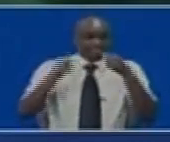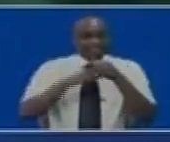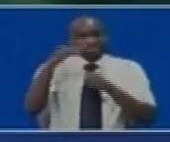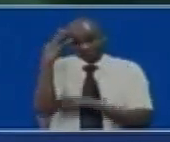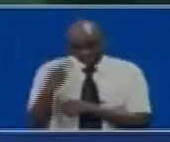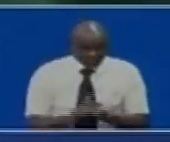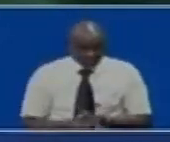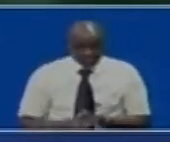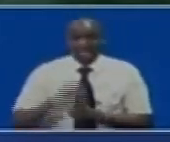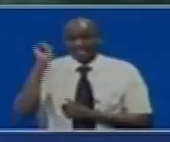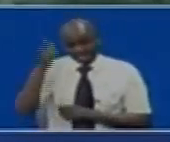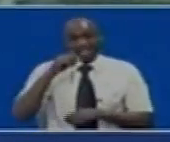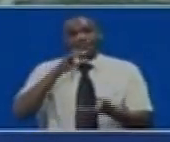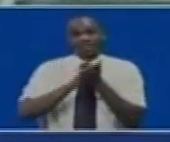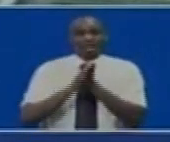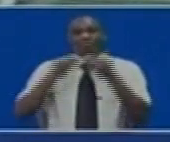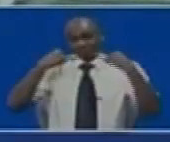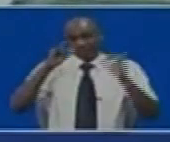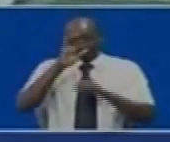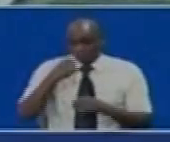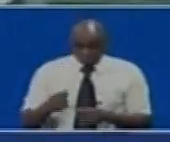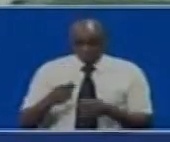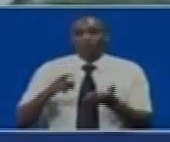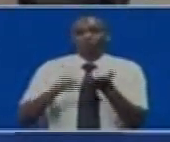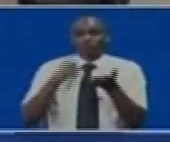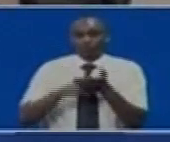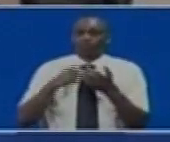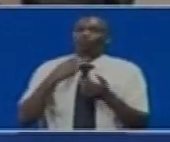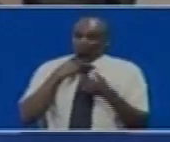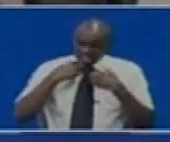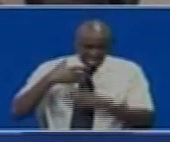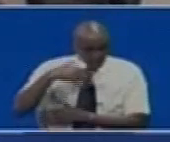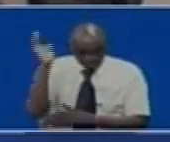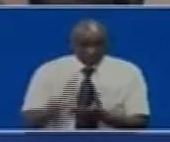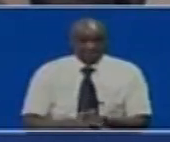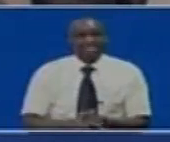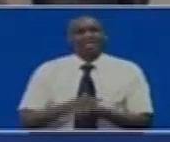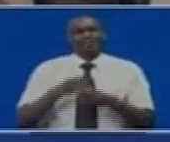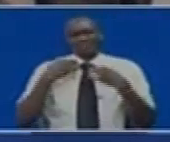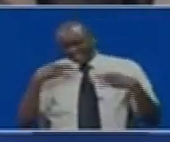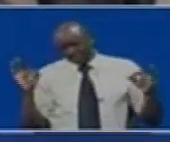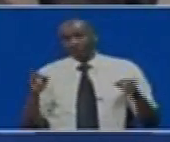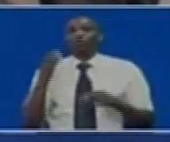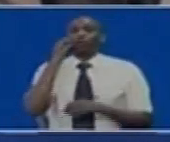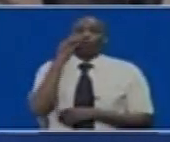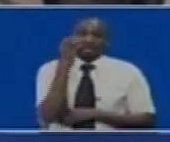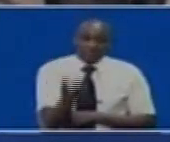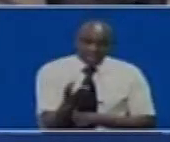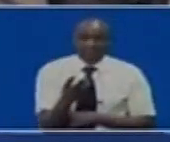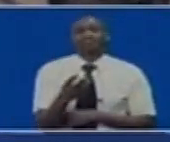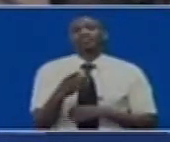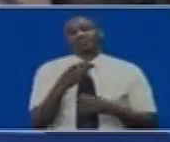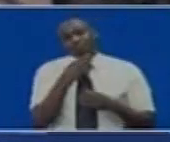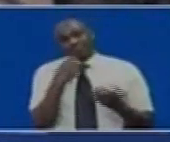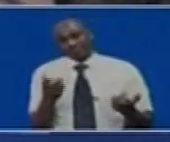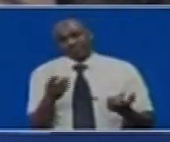1963, Kenya ilipata uhuru kutoka utawala wa ukoloni. Sura za uhuru zikionyesha tomboya, rais mstaafu